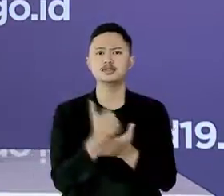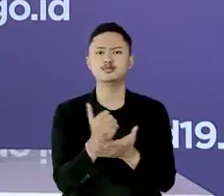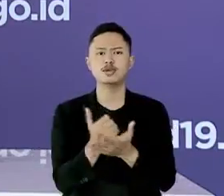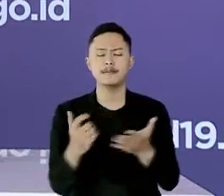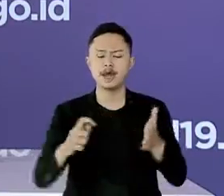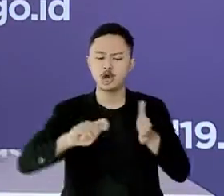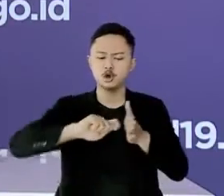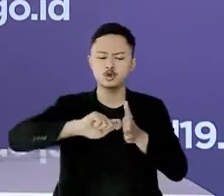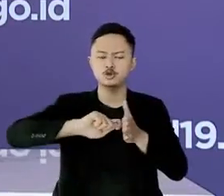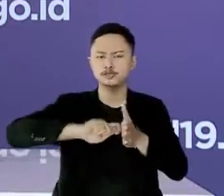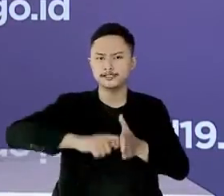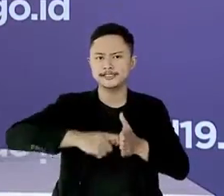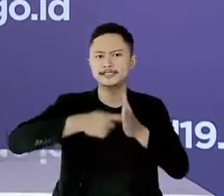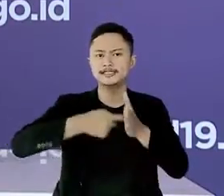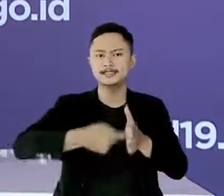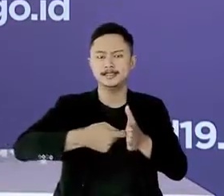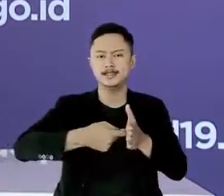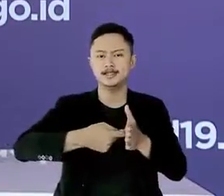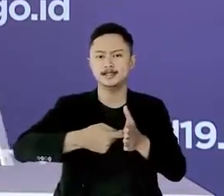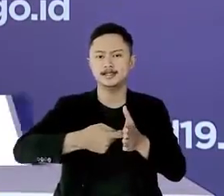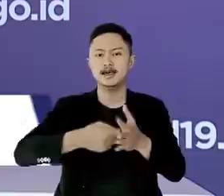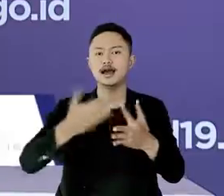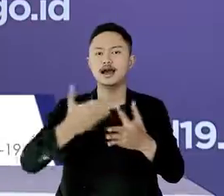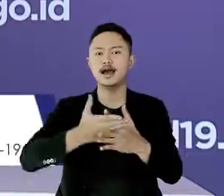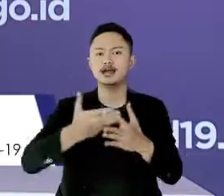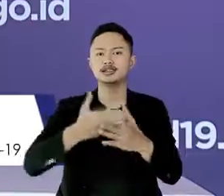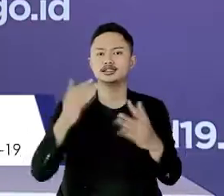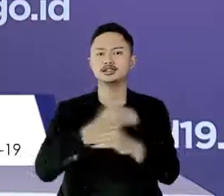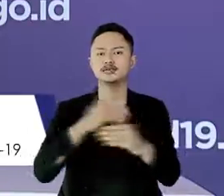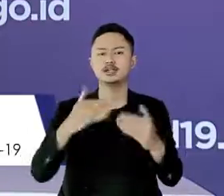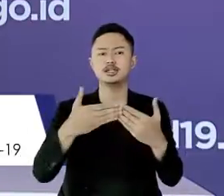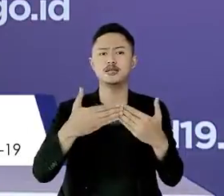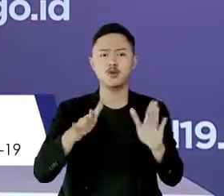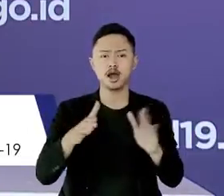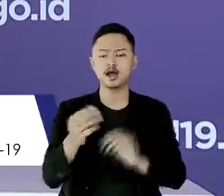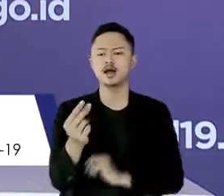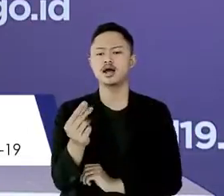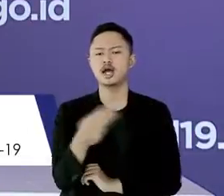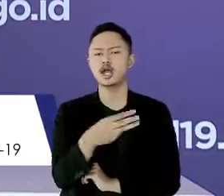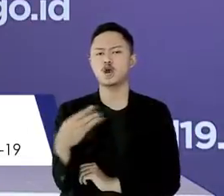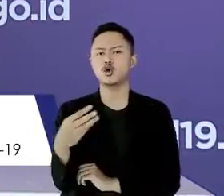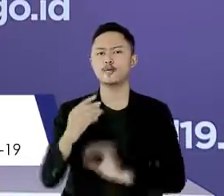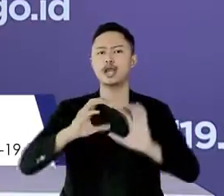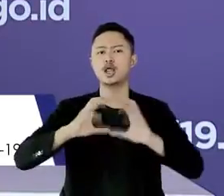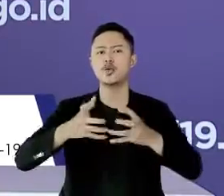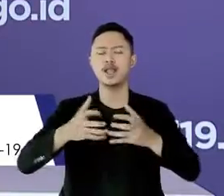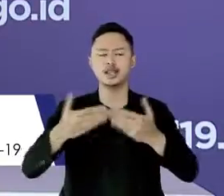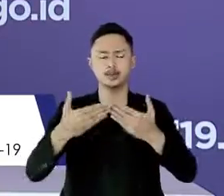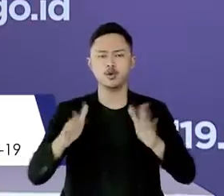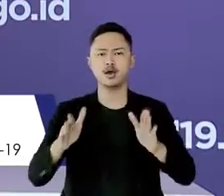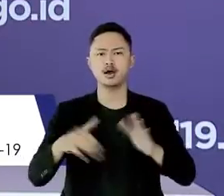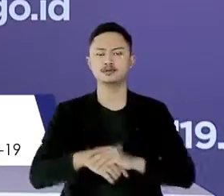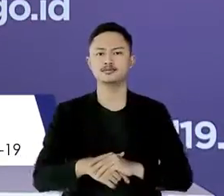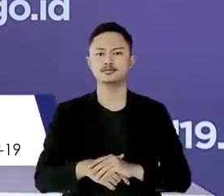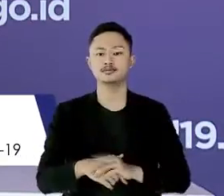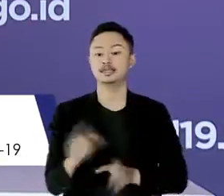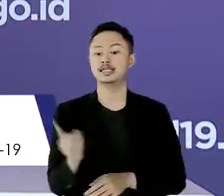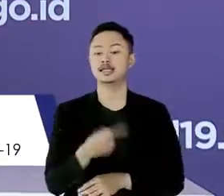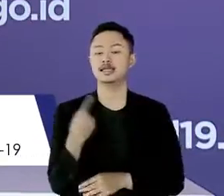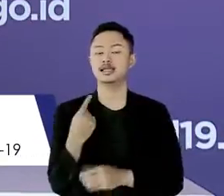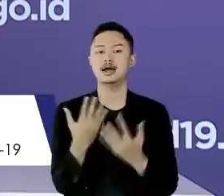kunci untuk dibukanya kembali mobilisasi dan pemulihan ekonomi global sebagai bagian dari masyarakat